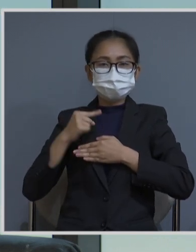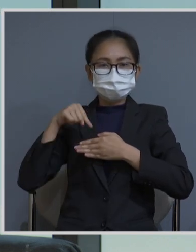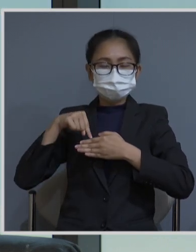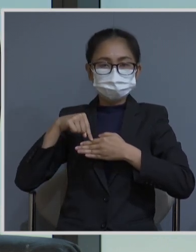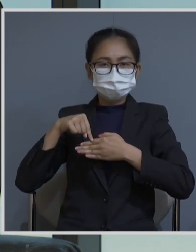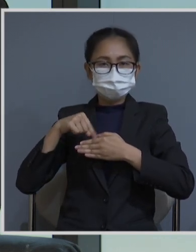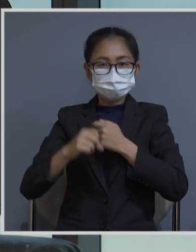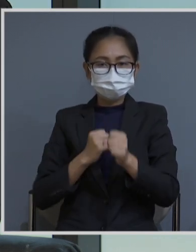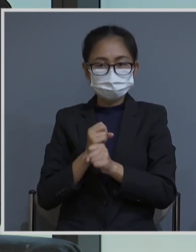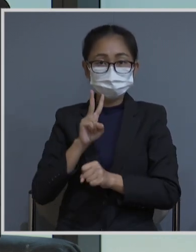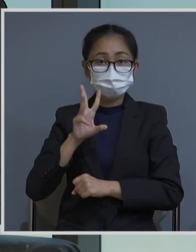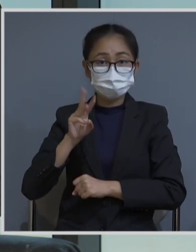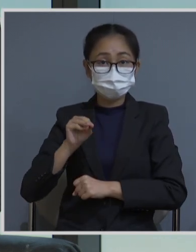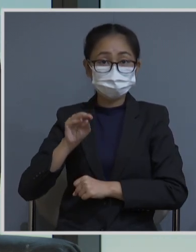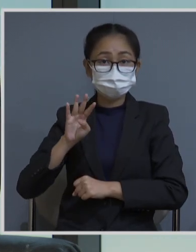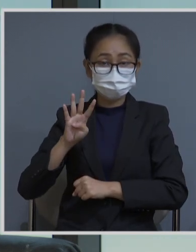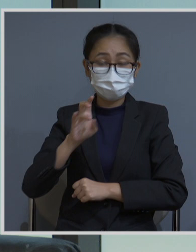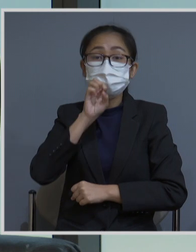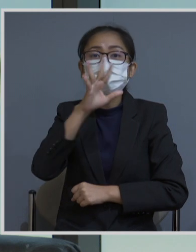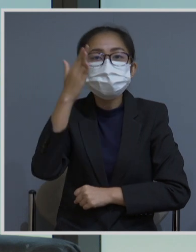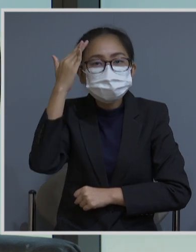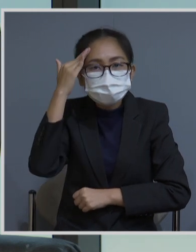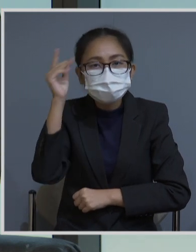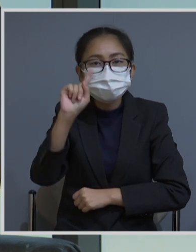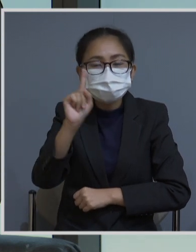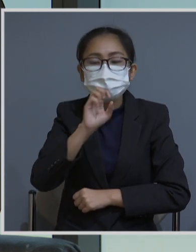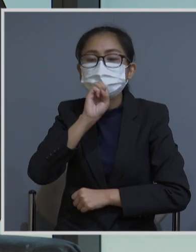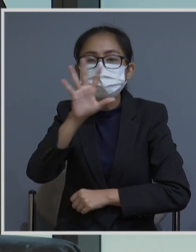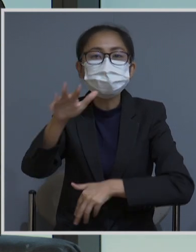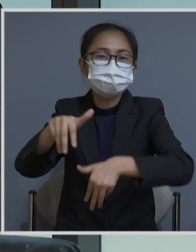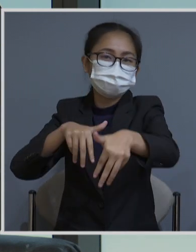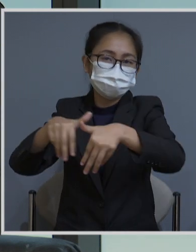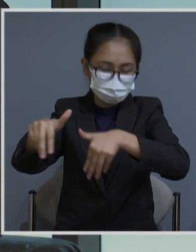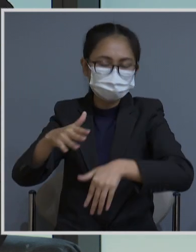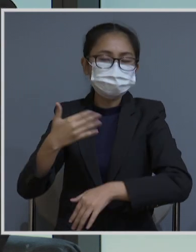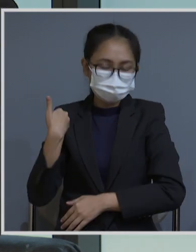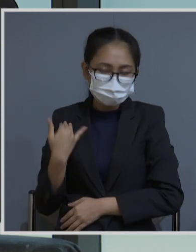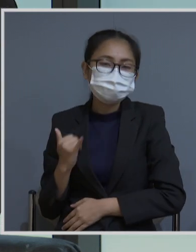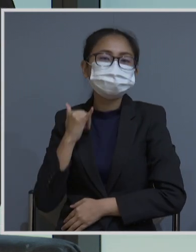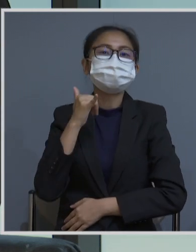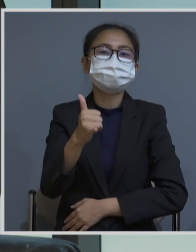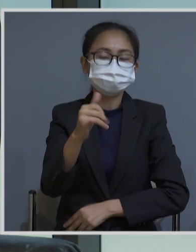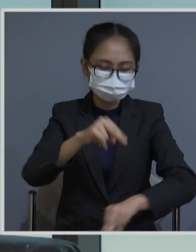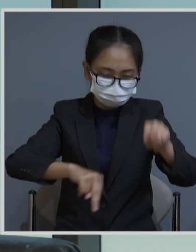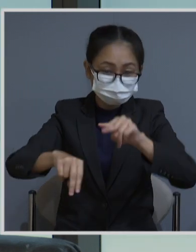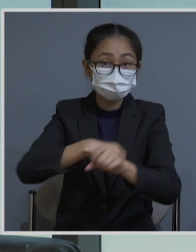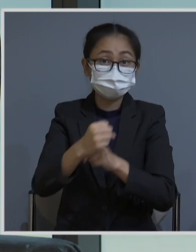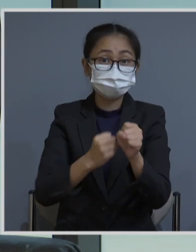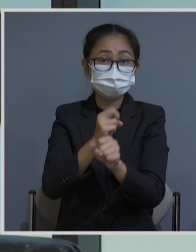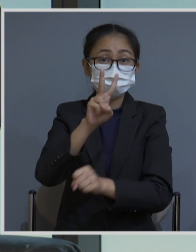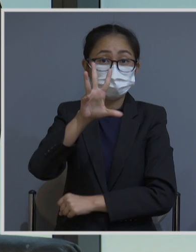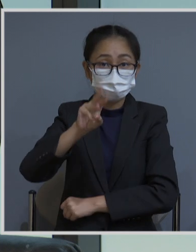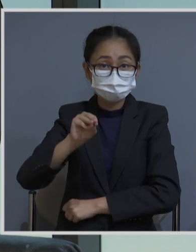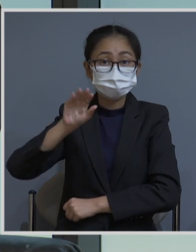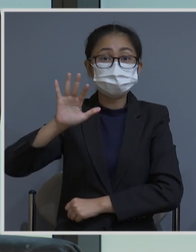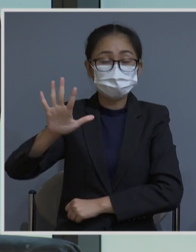ปี 6 4 9เดือนท่านเลยว่าให้เรียนกับพี่น้องประชาชนแล้วออกไปสำรวจปี65